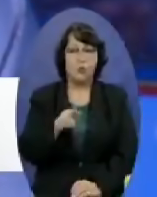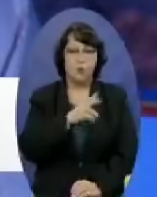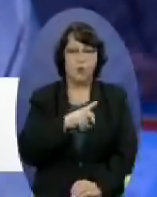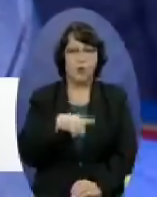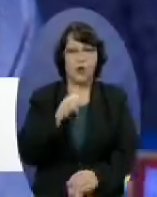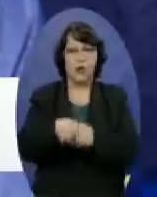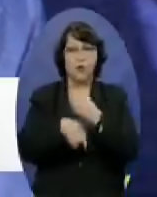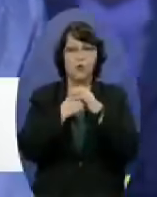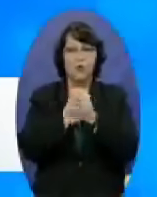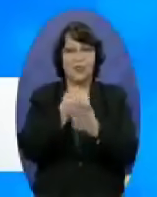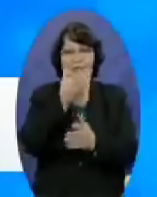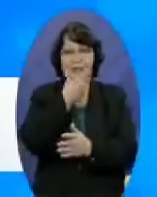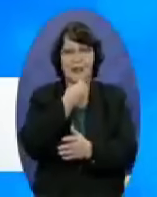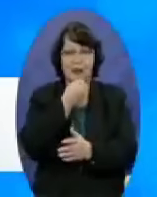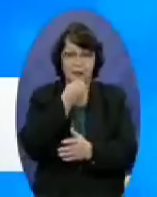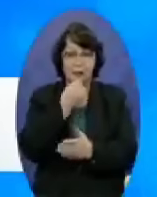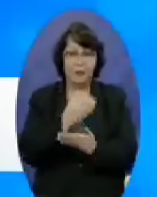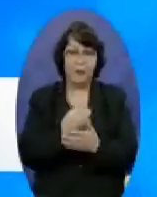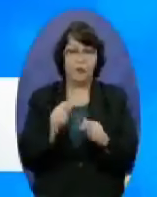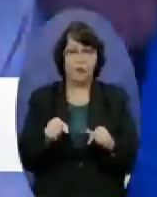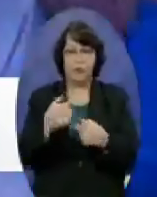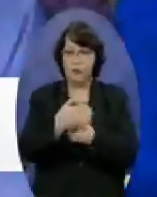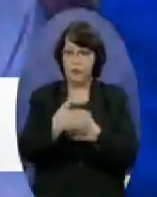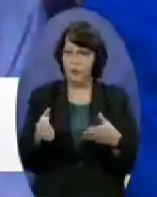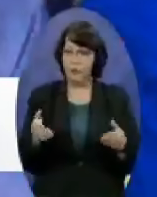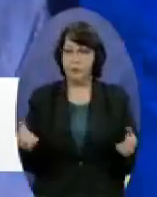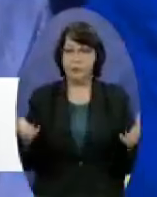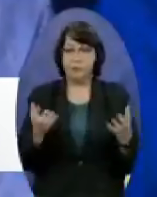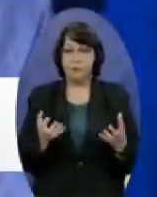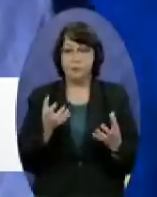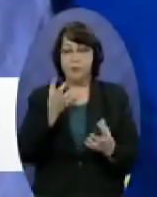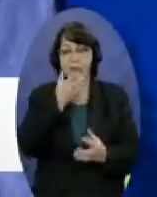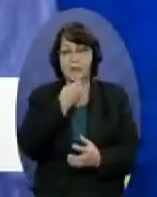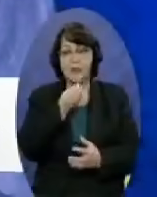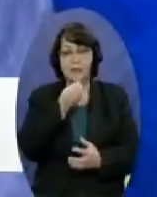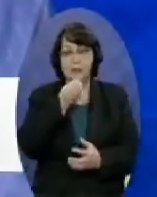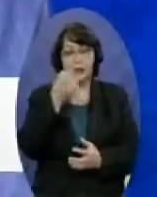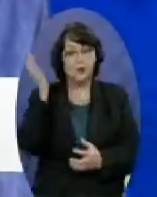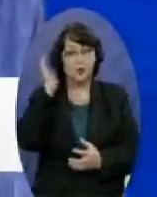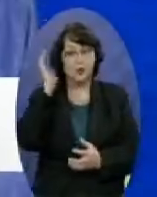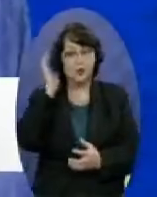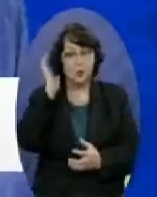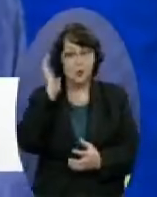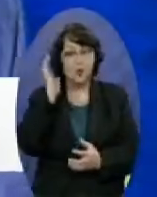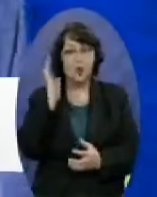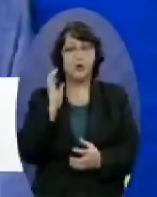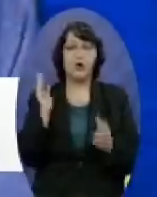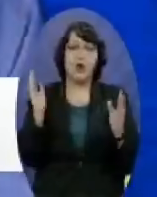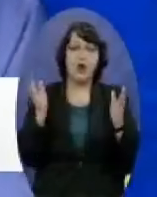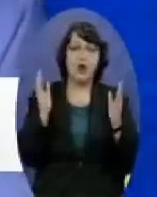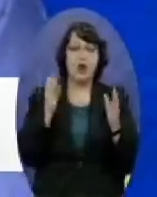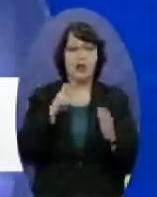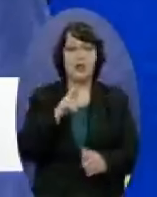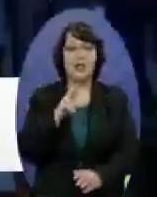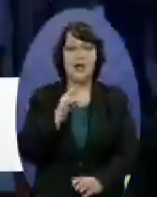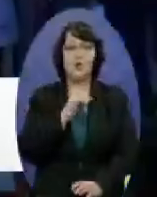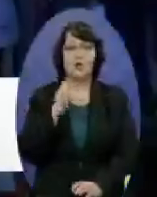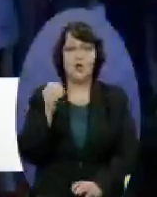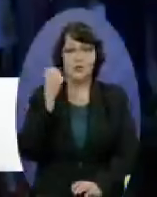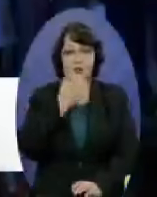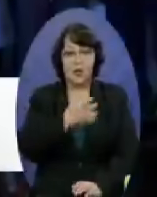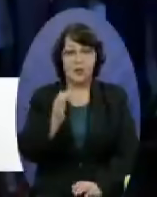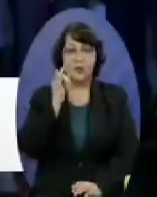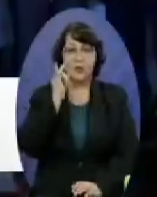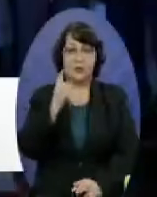байдаг. Тэгээ өнөөдөр энэ танхимд цугларсан сайхан одоо сонсголыг мэдласан энэ олон яруу найрагч нартаа